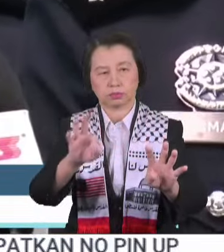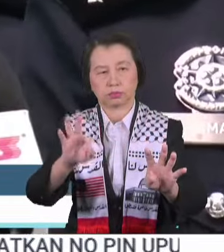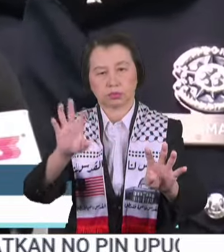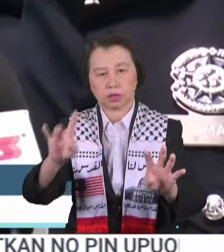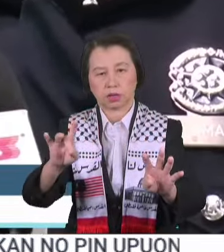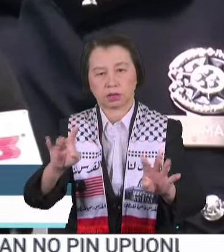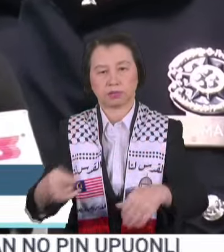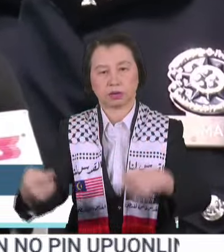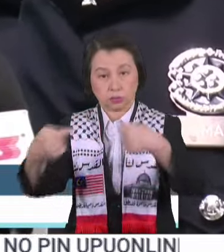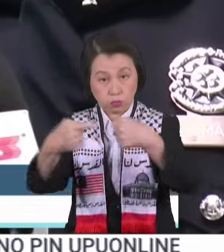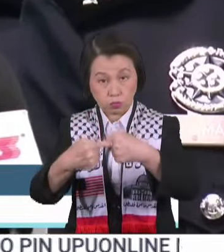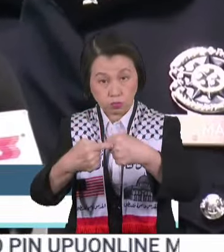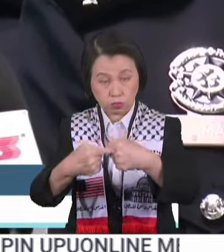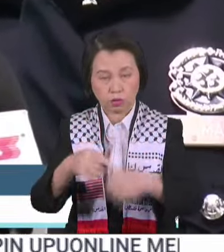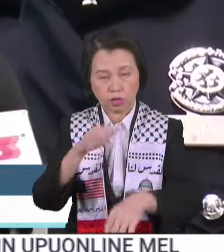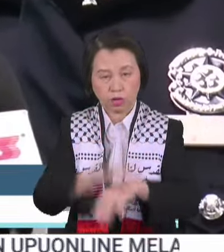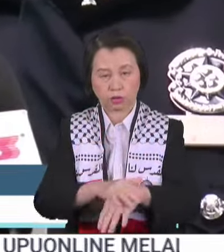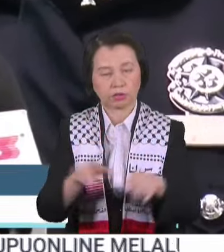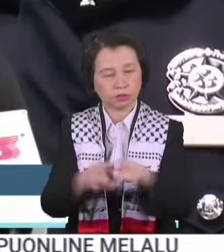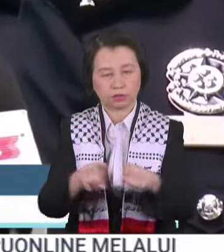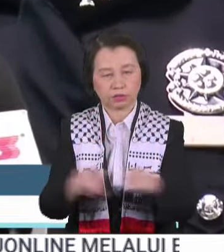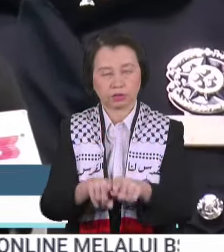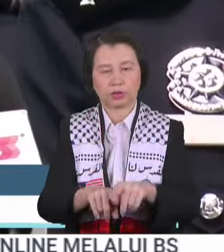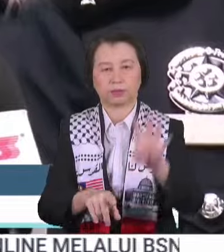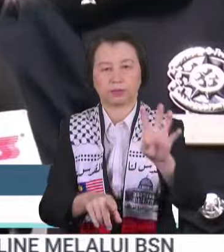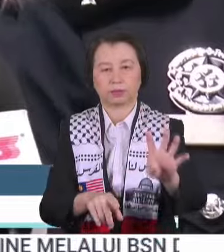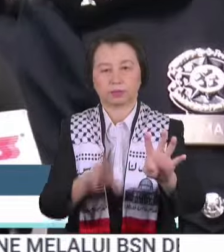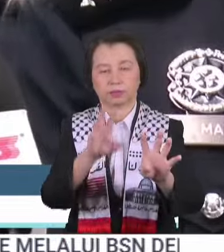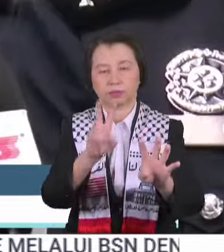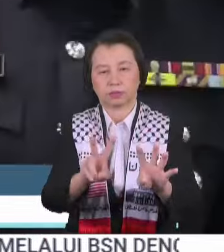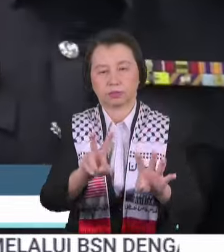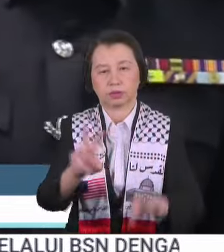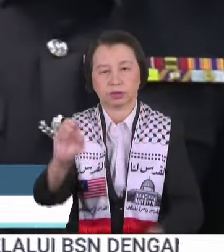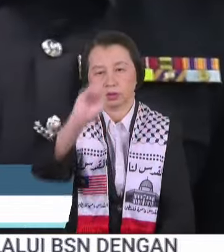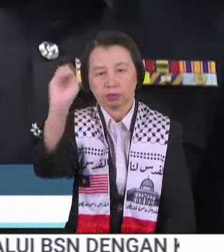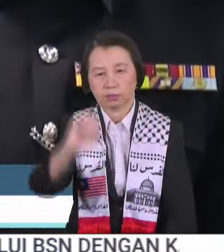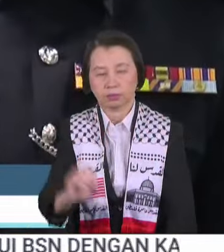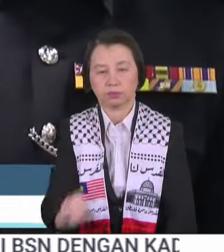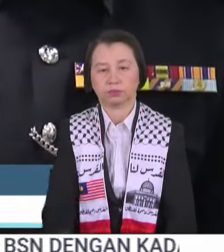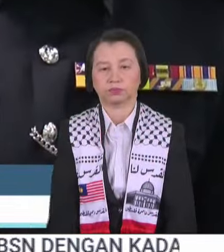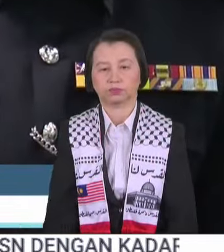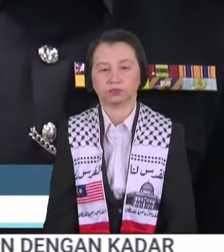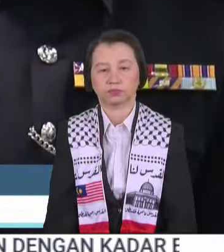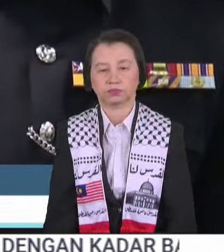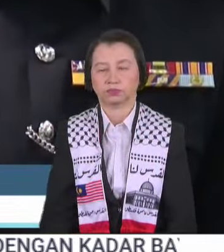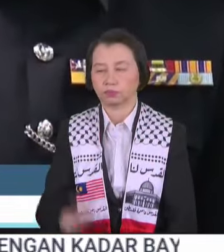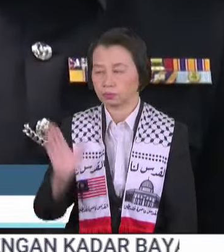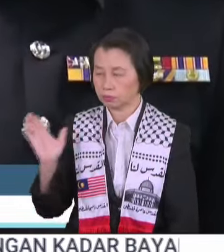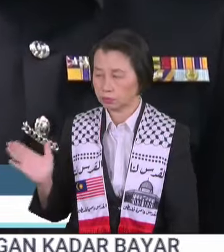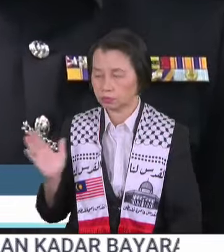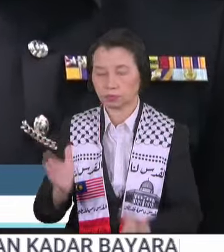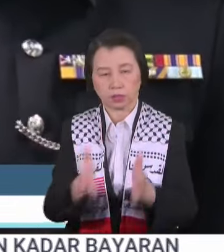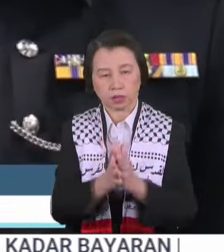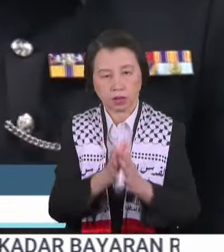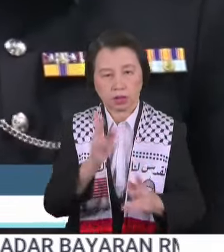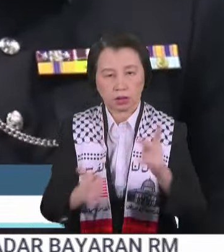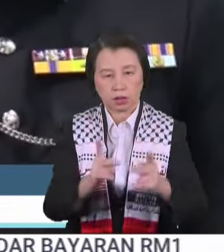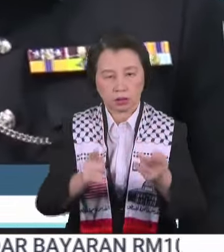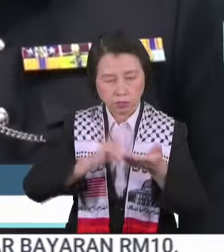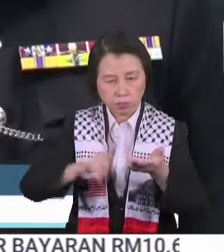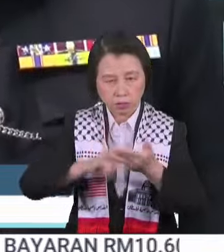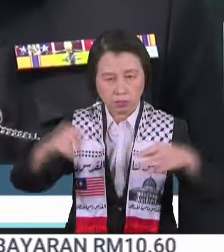4,598 pertuduhan atau bersamaan dengan 42%. Dalam hal itu, beliau turut menyarankan orang ramai